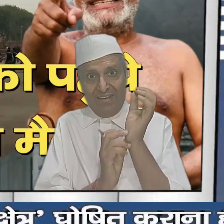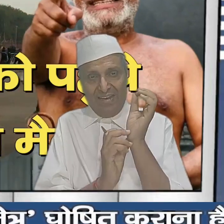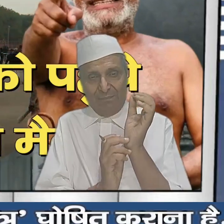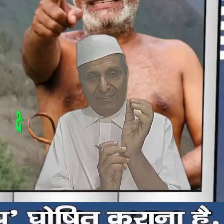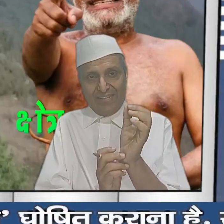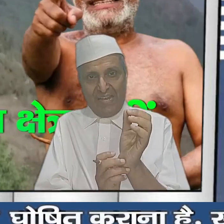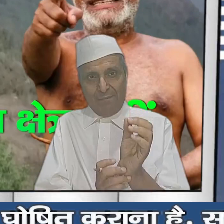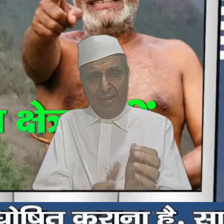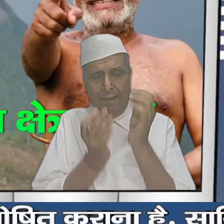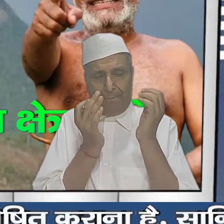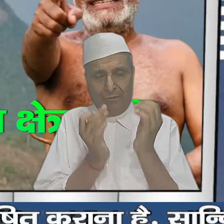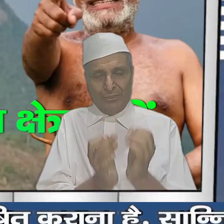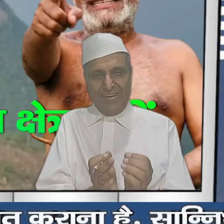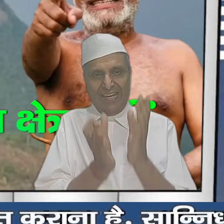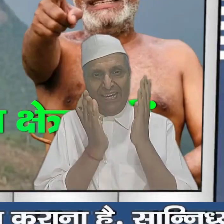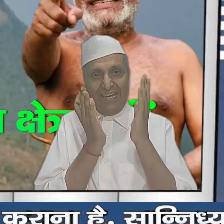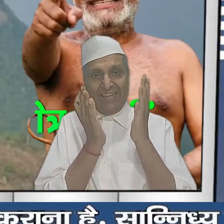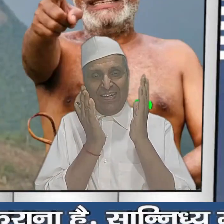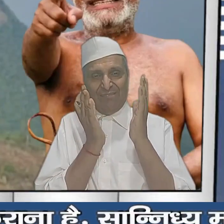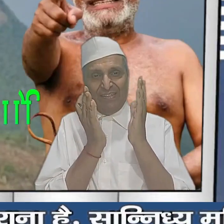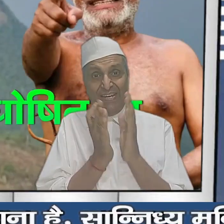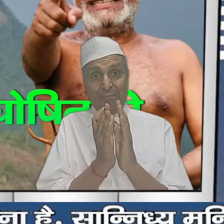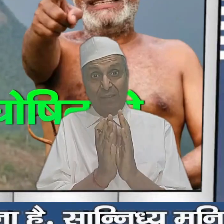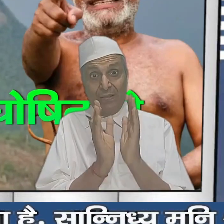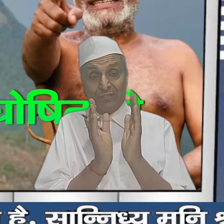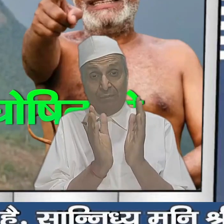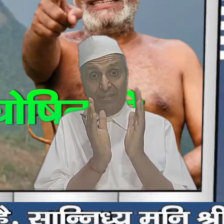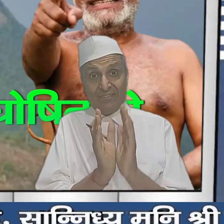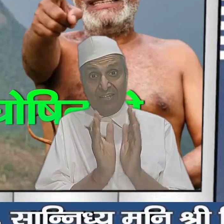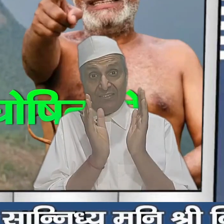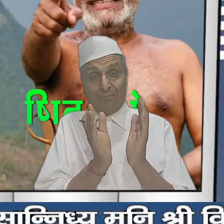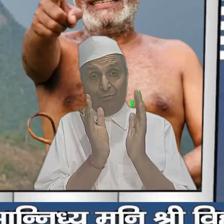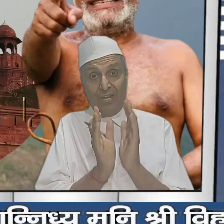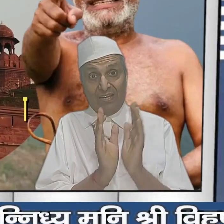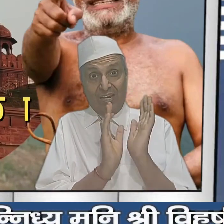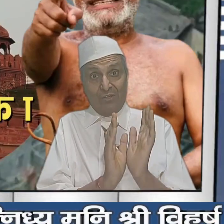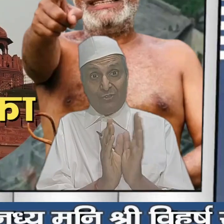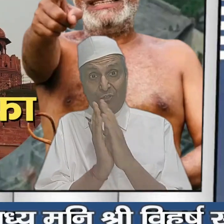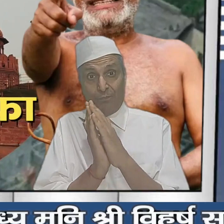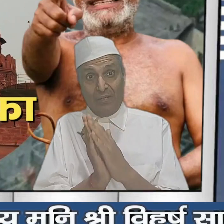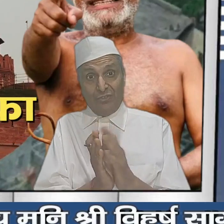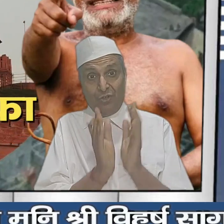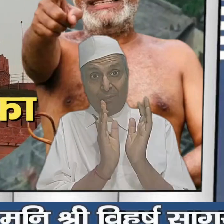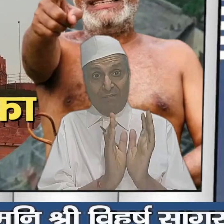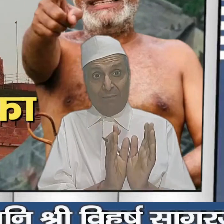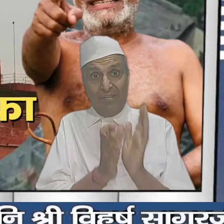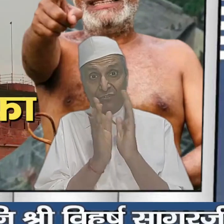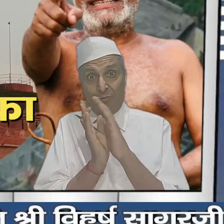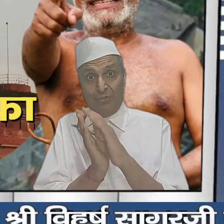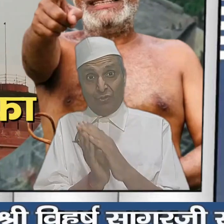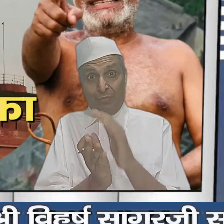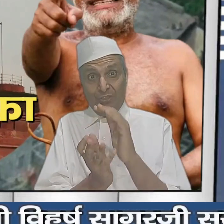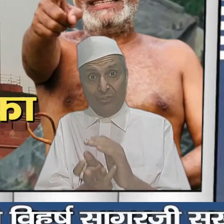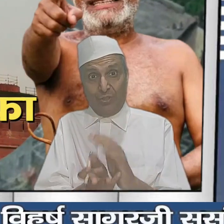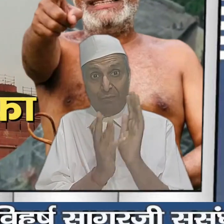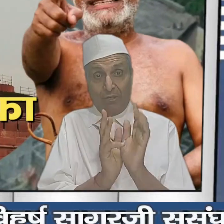18 दिसंबर 2022 लाल मंदिर के सामने पहुंचना है, लाल किला मैदान में सबके साथ सबको लाकर, अड़ोसी को, पड़ोसी को, परिवार में इसको